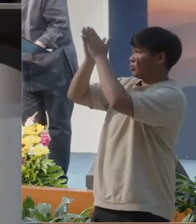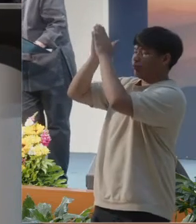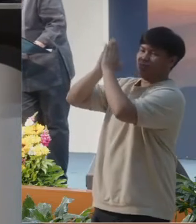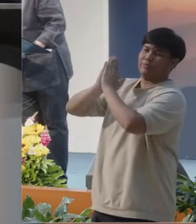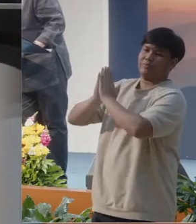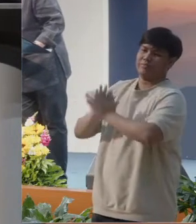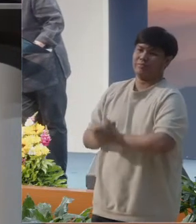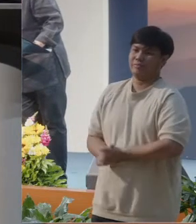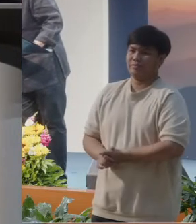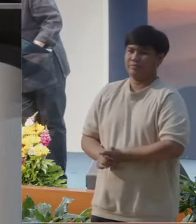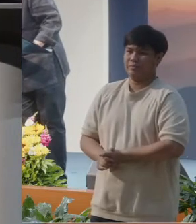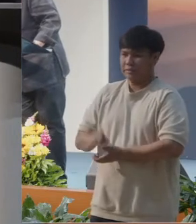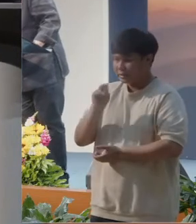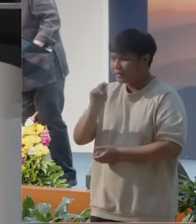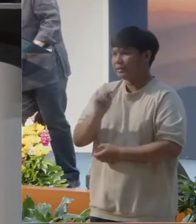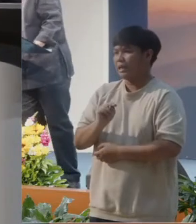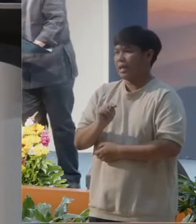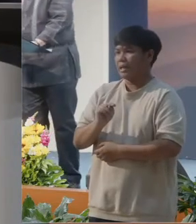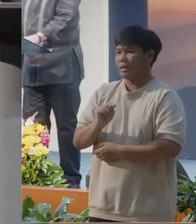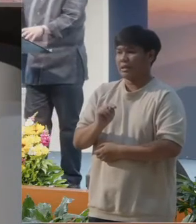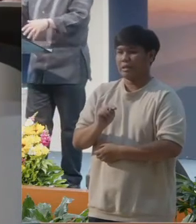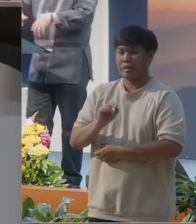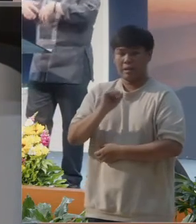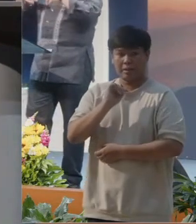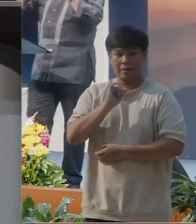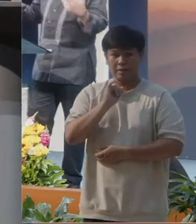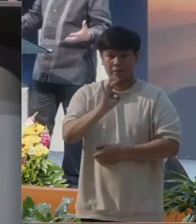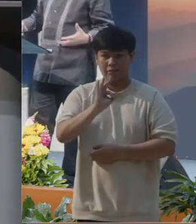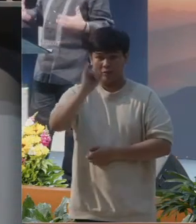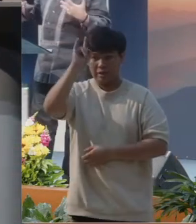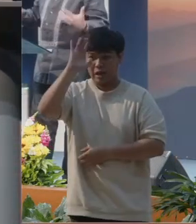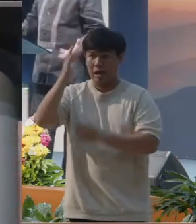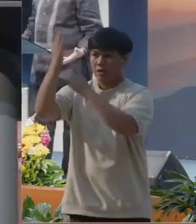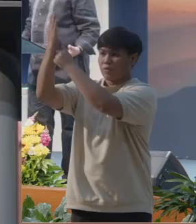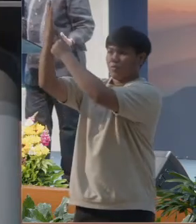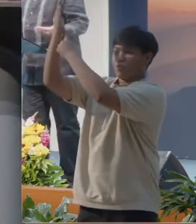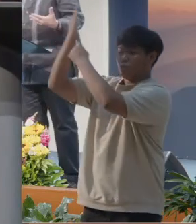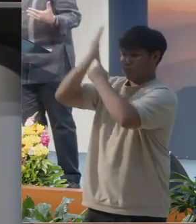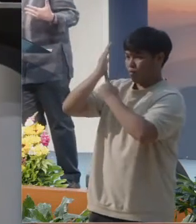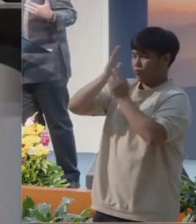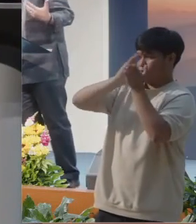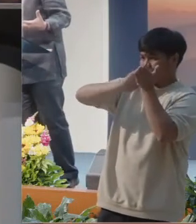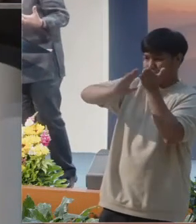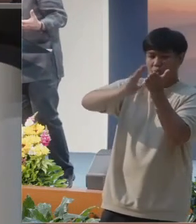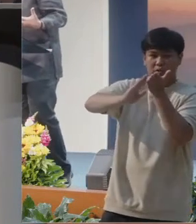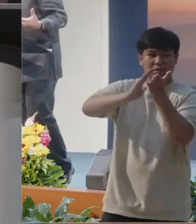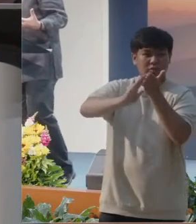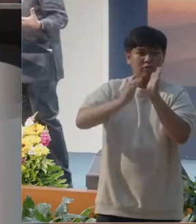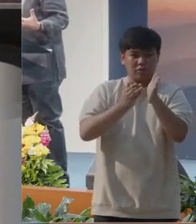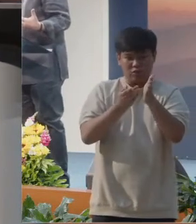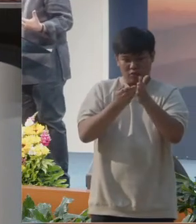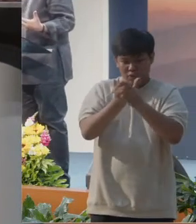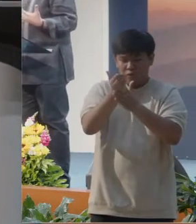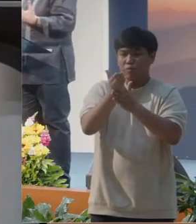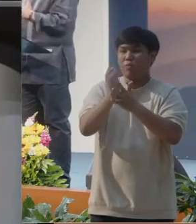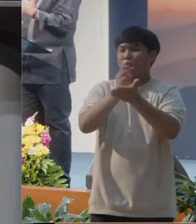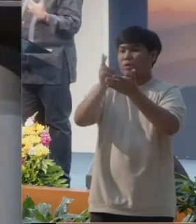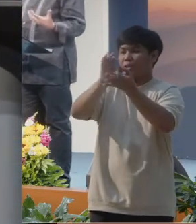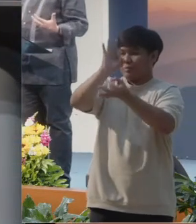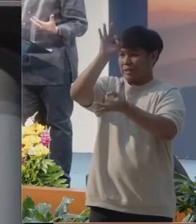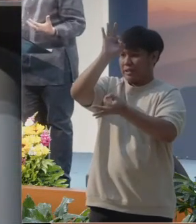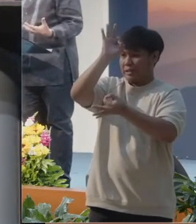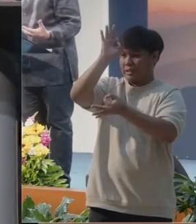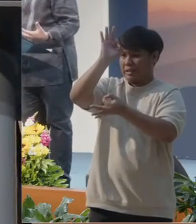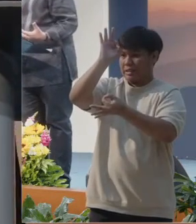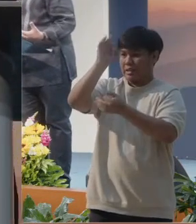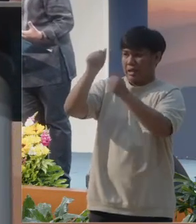tayo ng tawad. Dahil pagka po ipinakita na sa atin ng Panginoon, sa pamamagitan ng banal na Espiritu, na tayo'y malayo